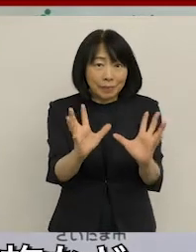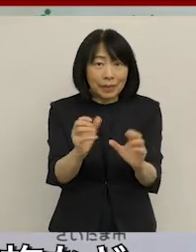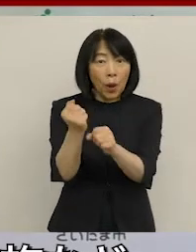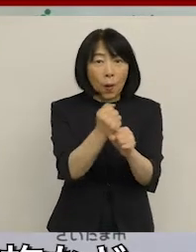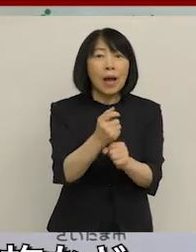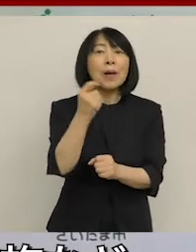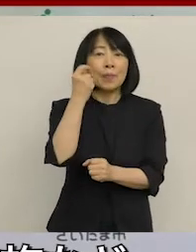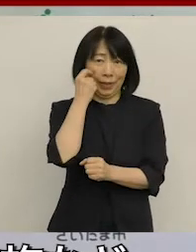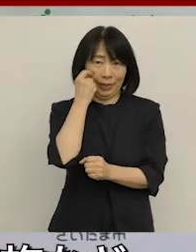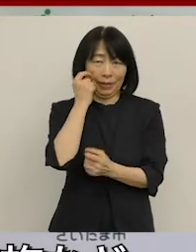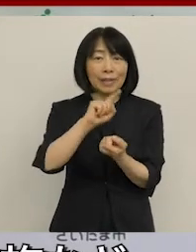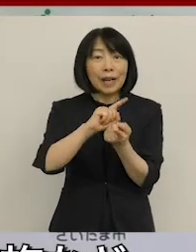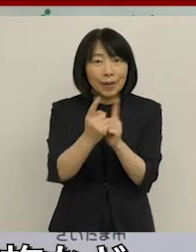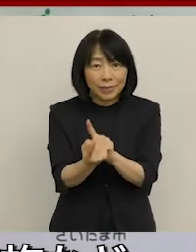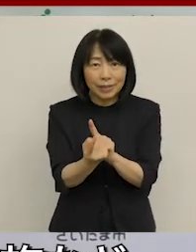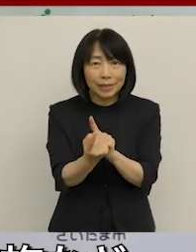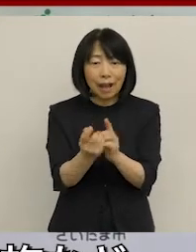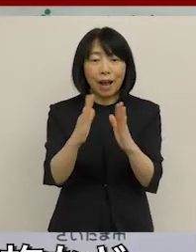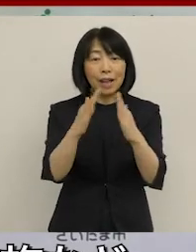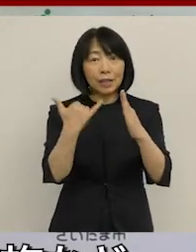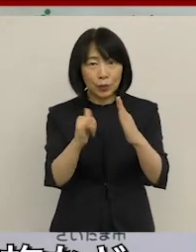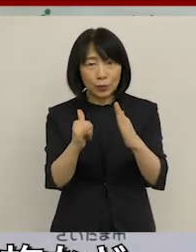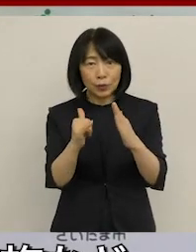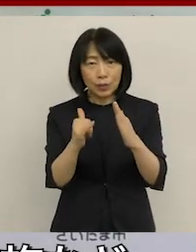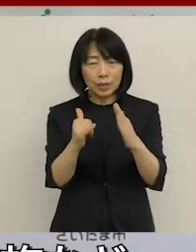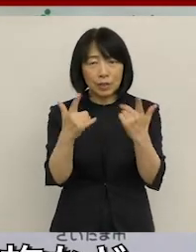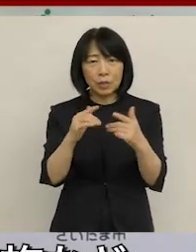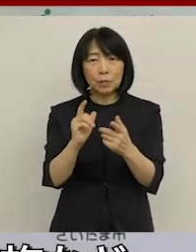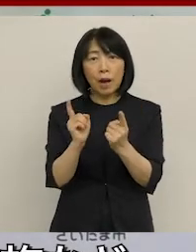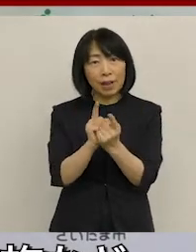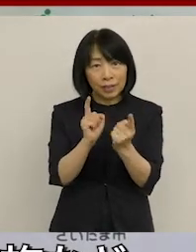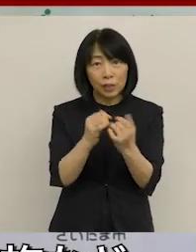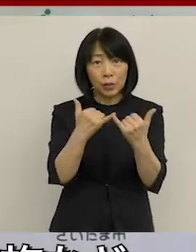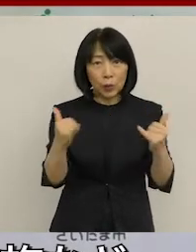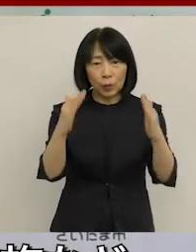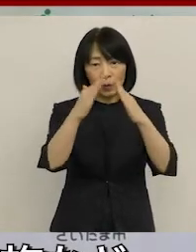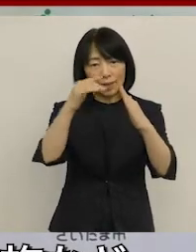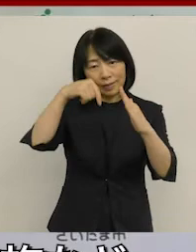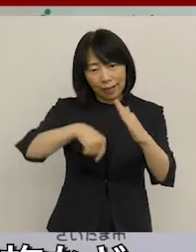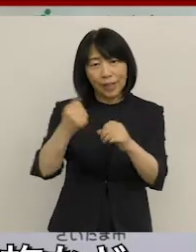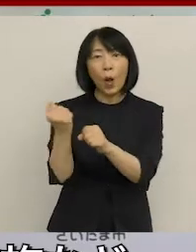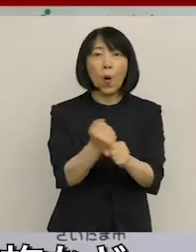場での応援はできませんが、家族など普段から会う人と